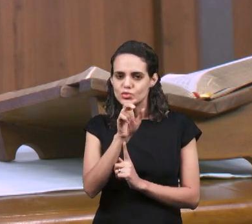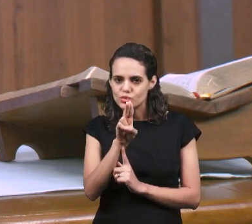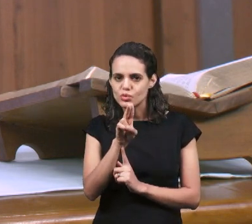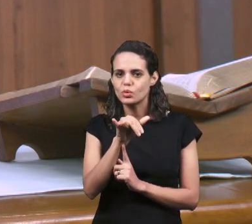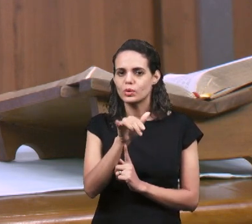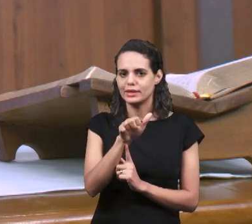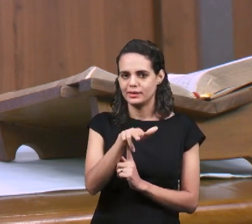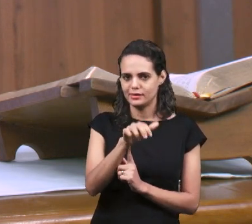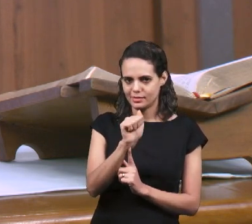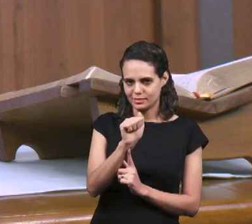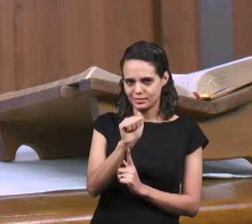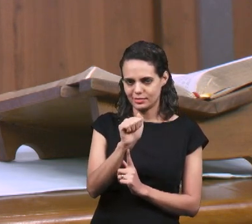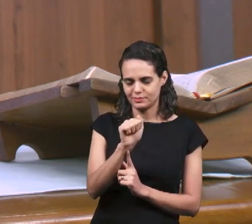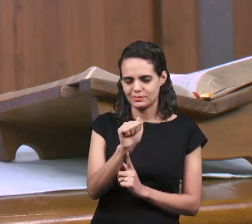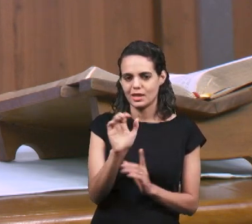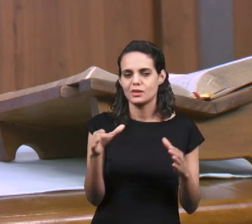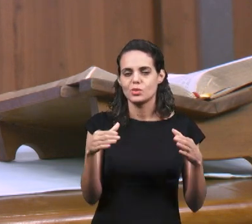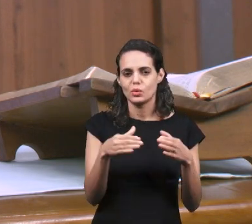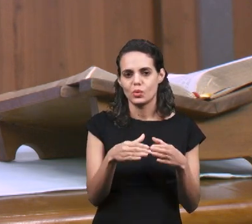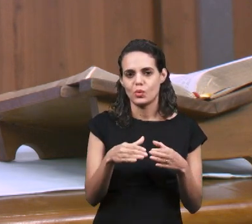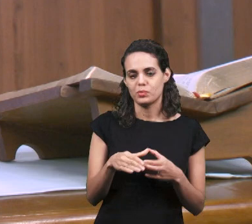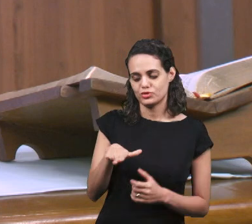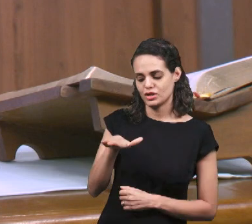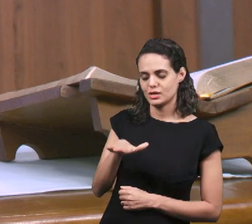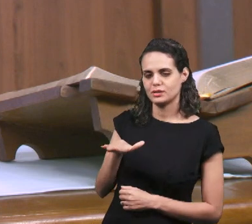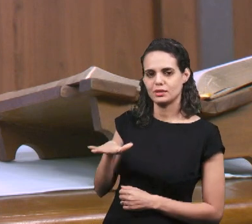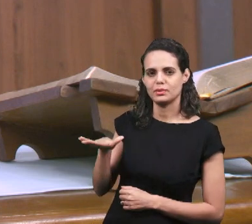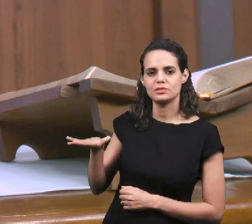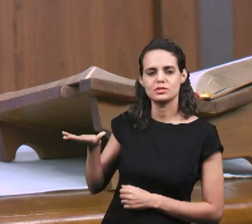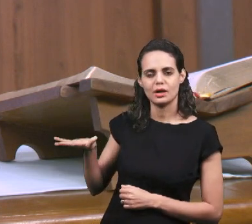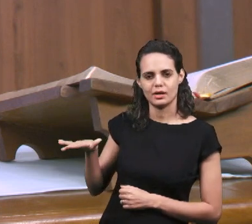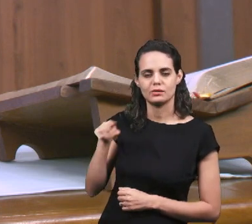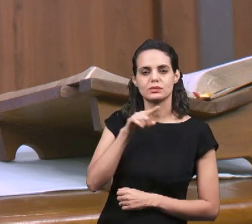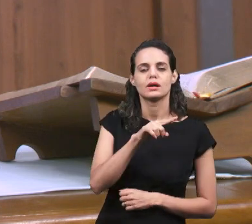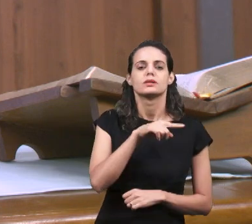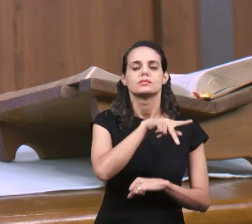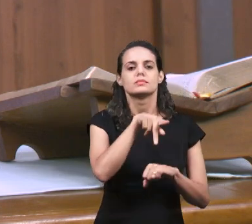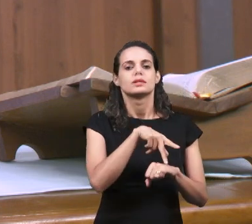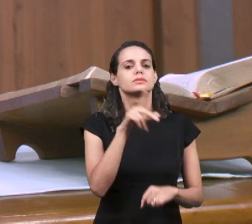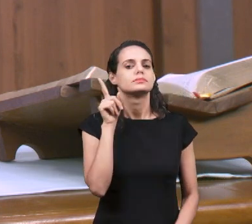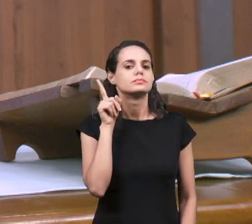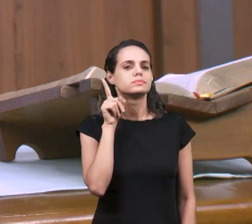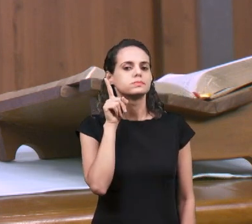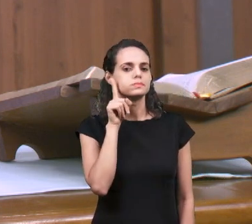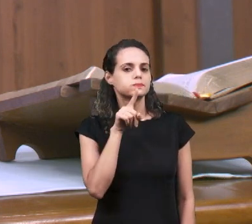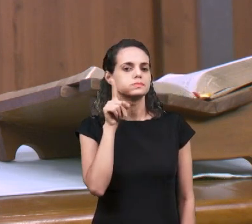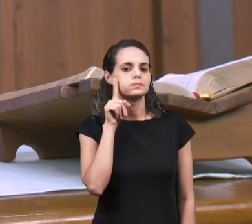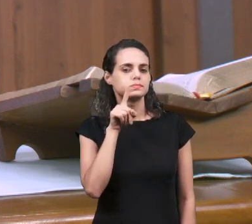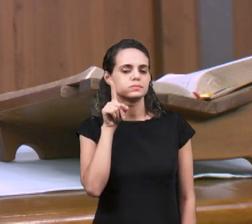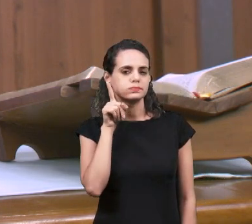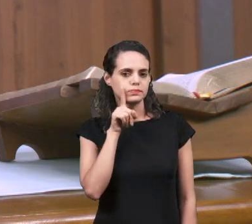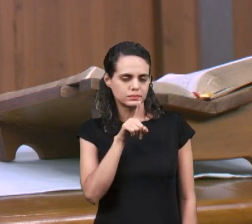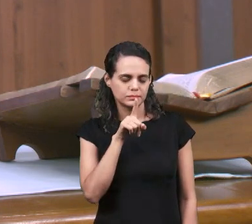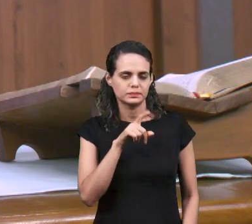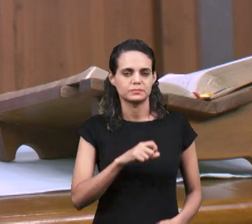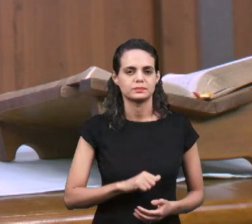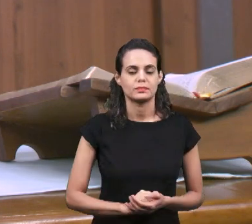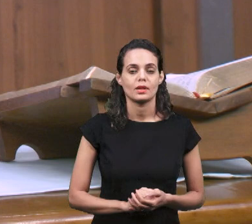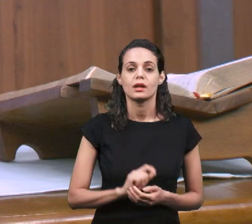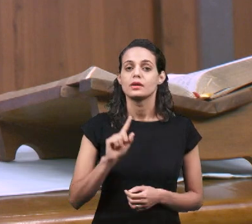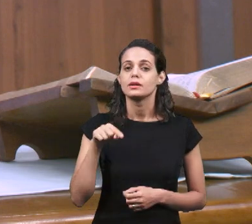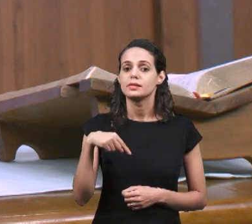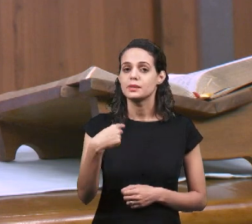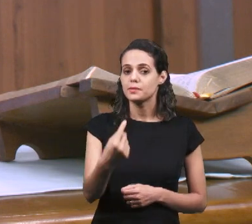intermédiaire de notre église à Cumberbury, une des villes où nous avons une église dans la côte l'est